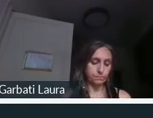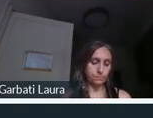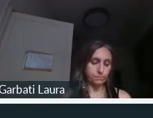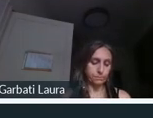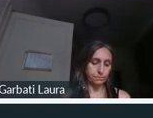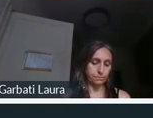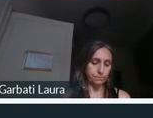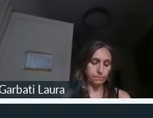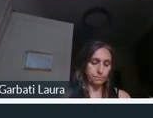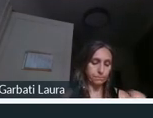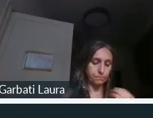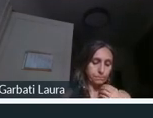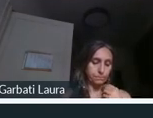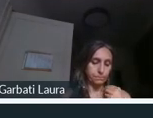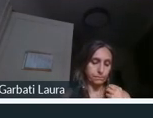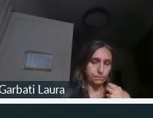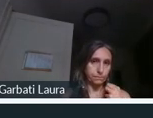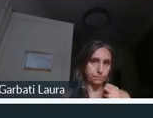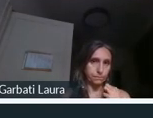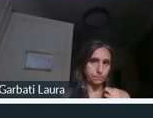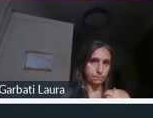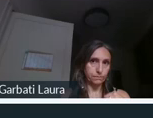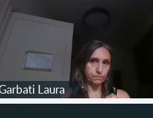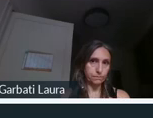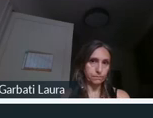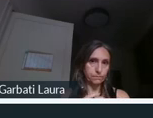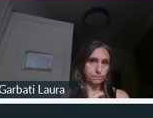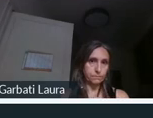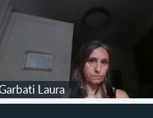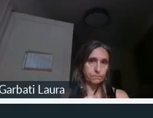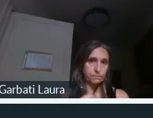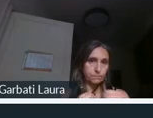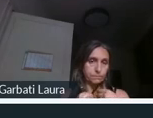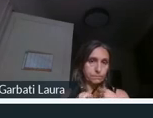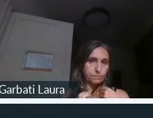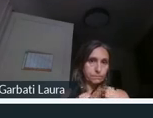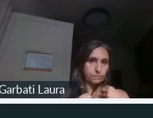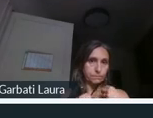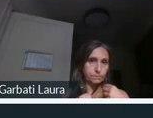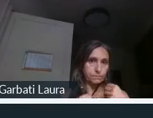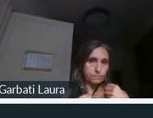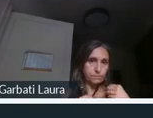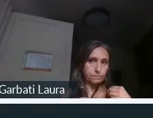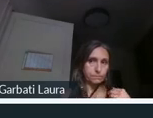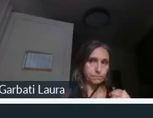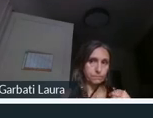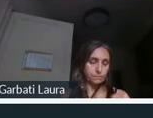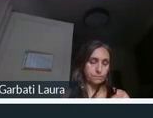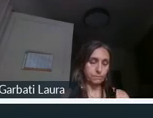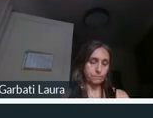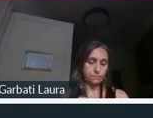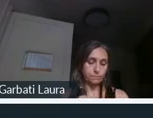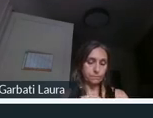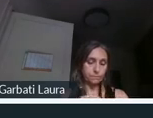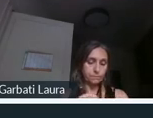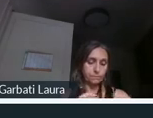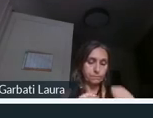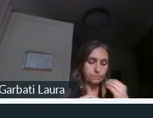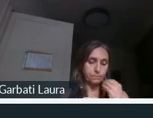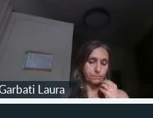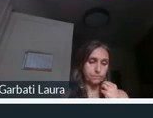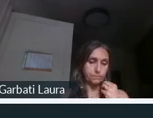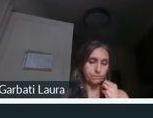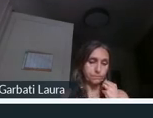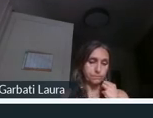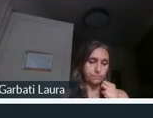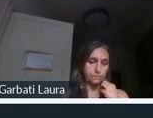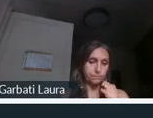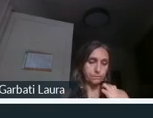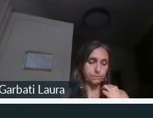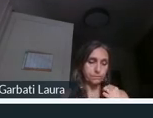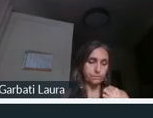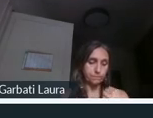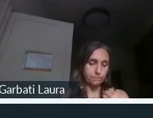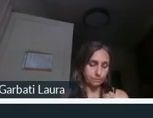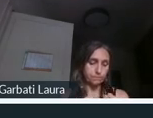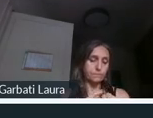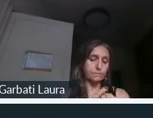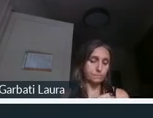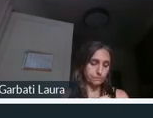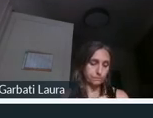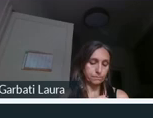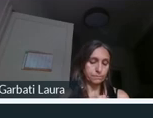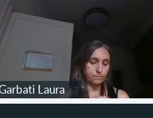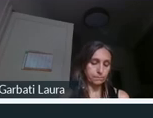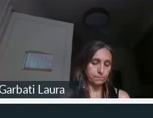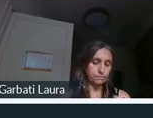database aperto che ha questa licenza assimilabile alla share-alike, quindi